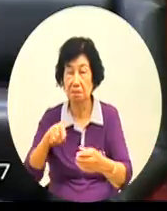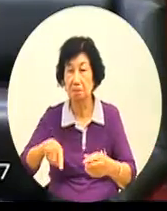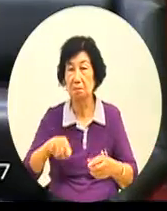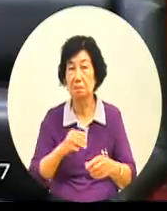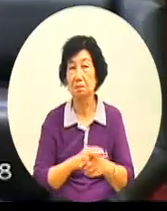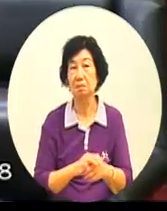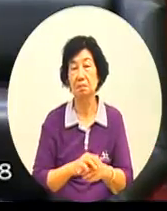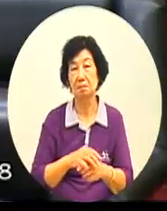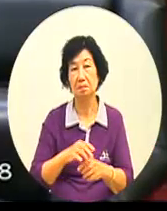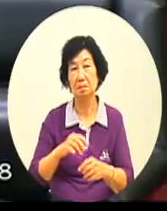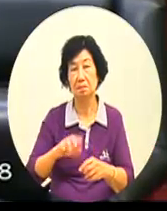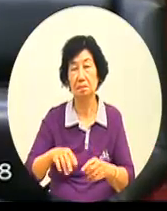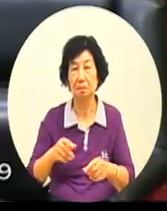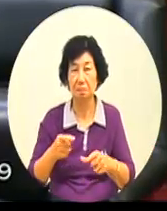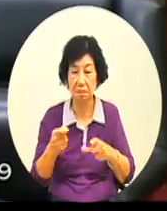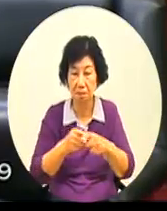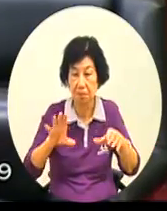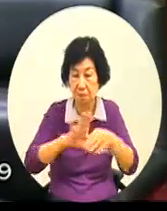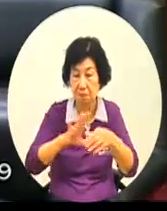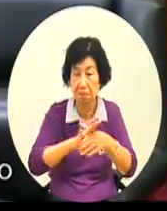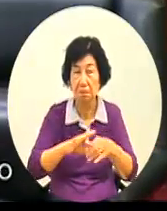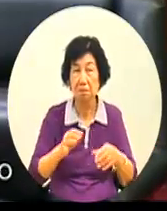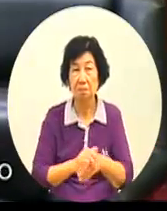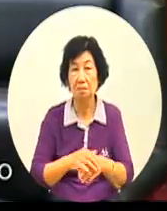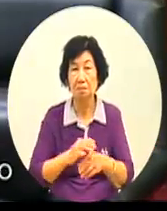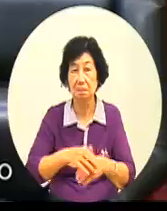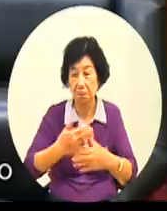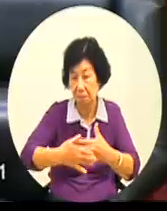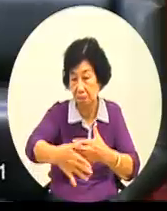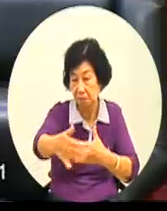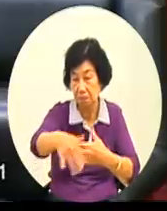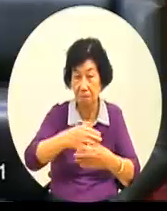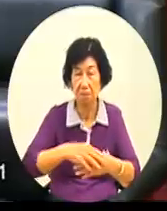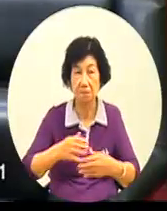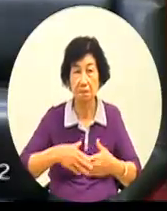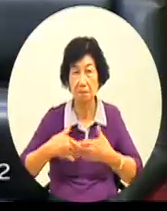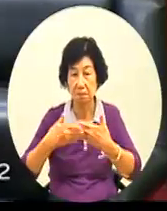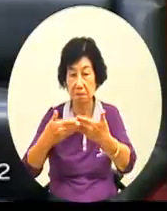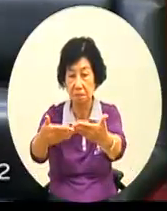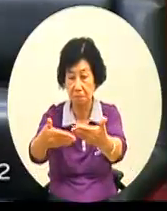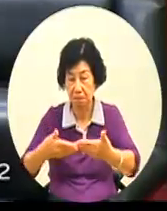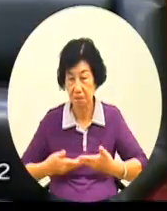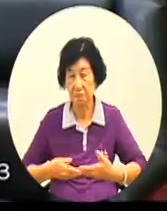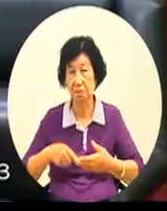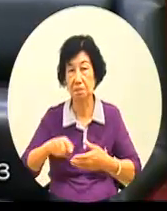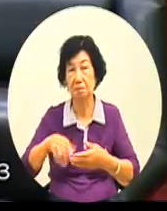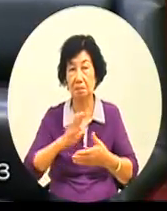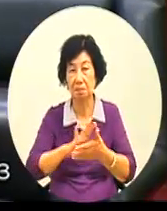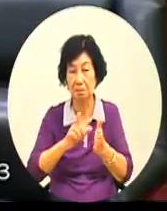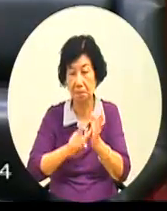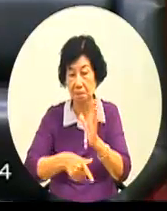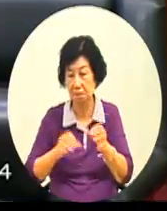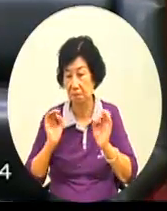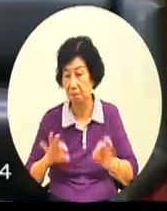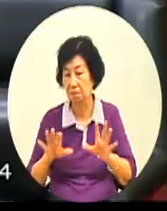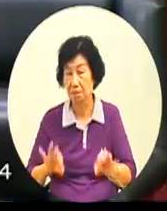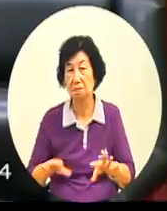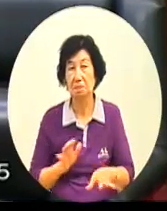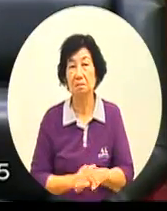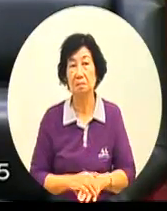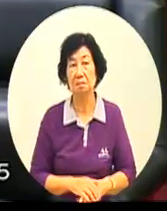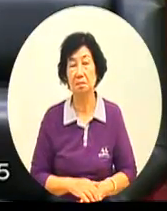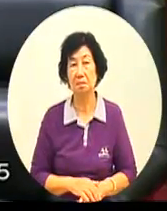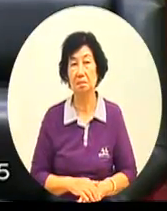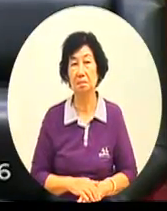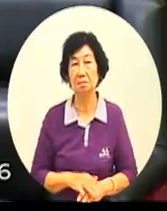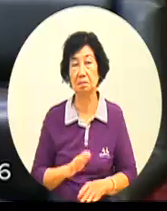程序一直到现在呢，用公文的程序往返的程序就花费了这么多的这个时间。你只要主委一声令